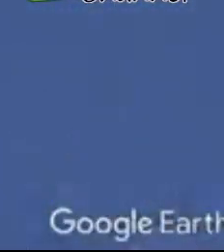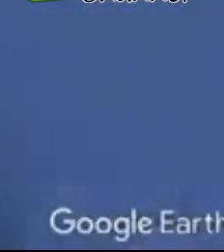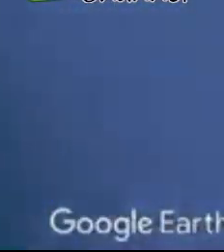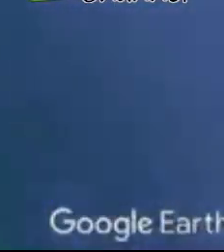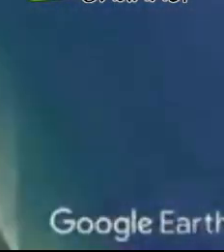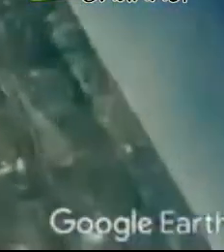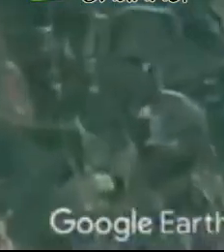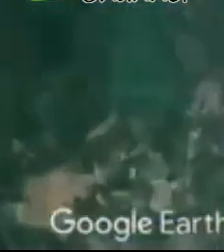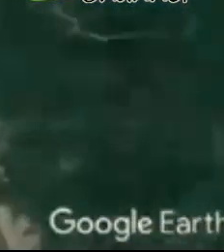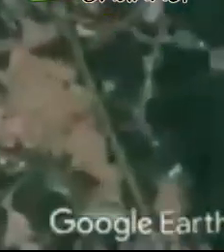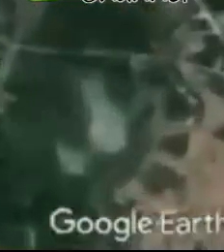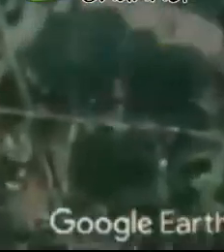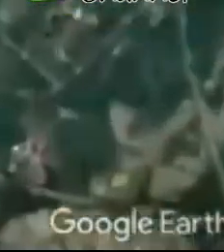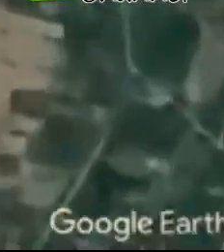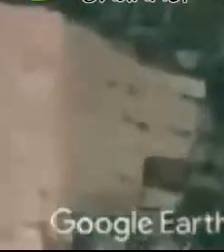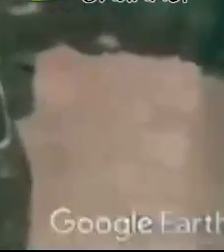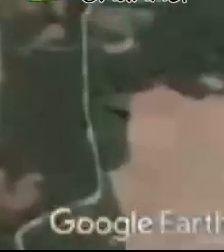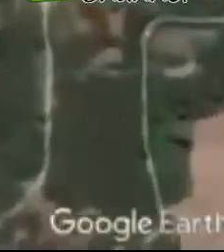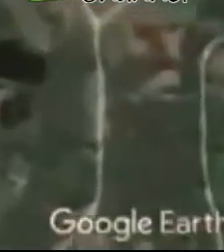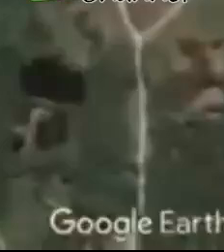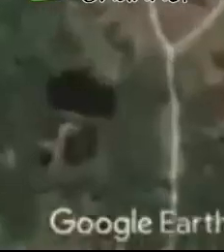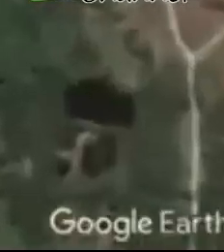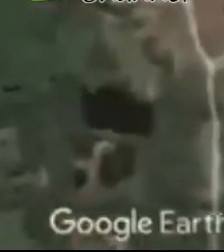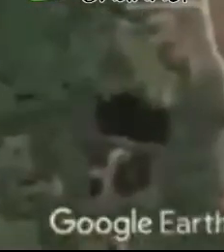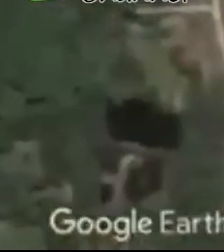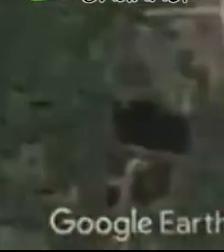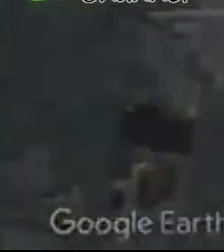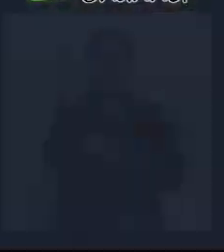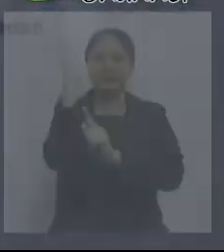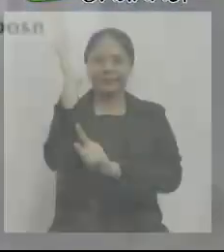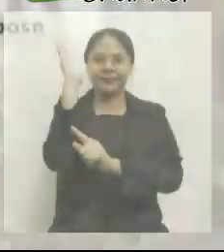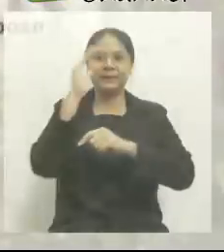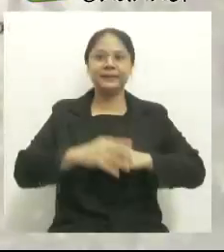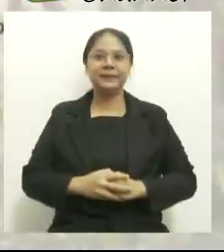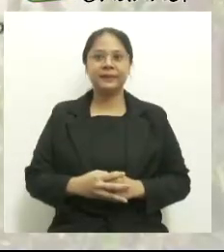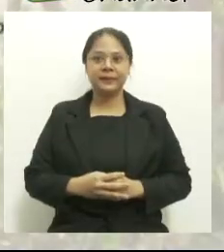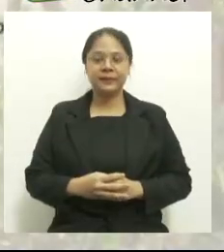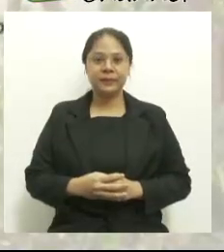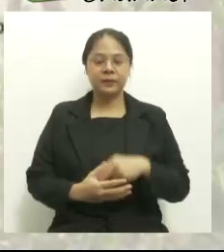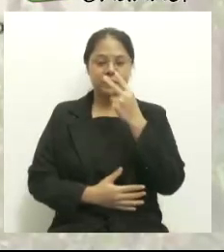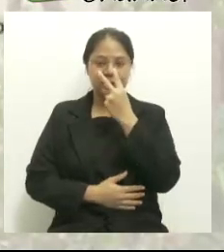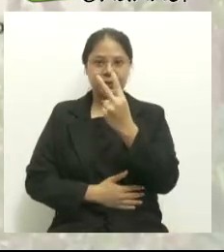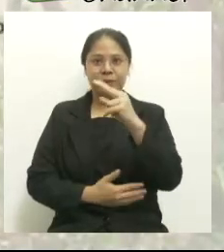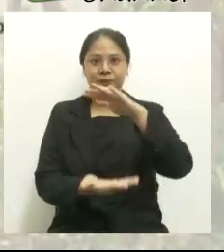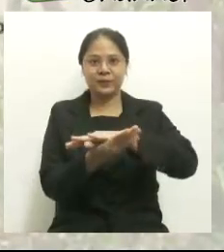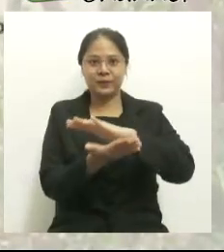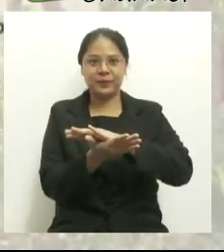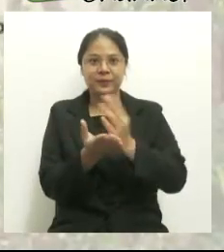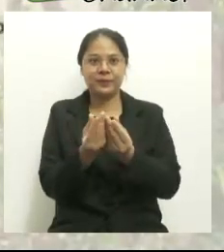ำบลท่าข้ามอำเภอปนาเระจังหวัดปัตตานีตั้งอยู่บนเนื้อที่17ไร่3งาน91ตารางว